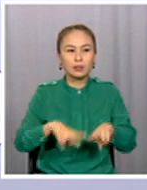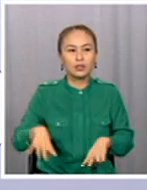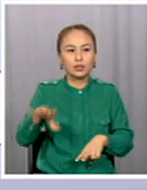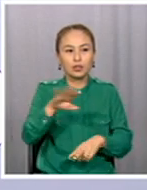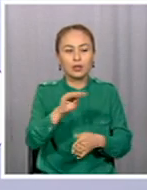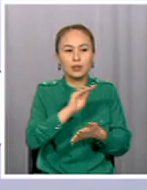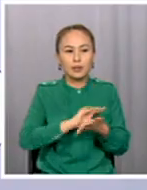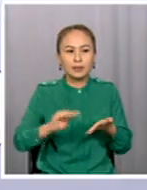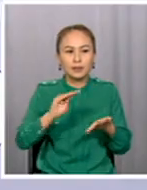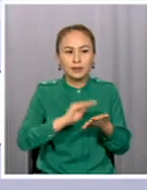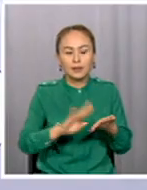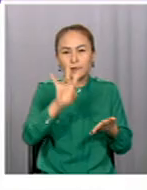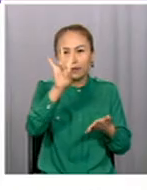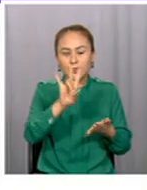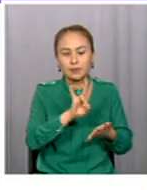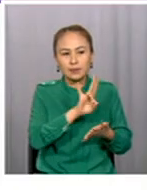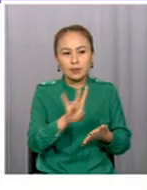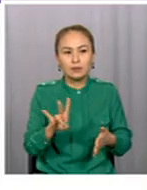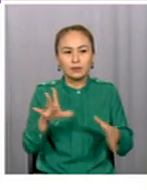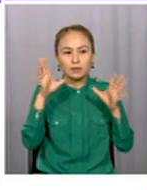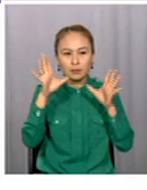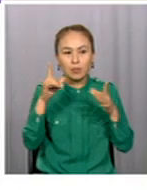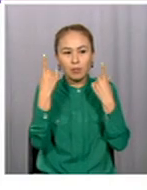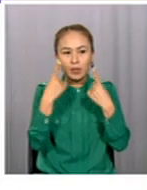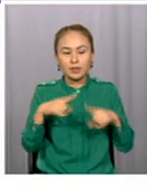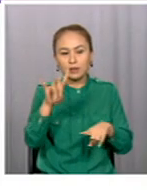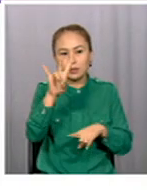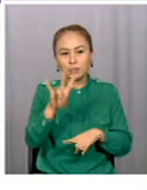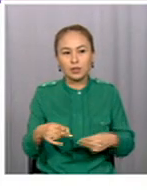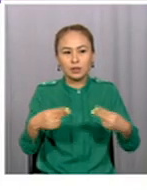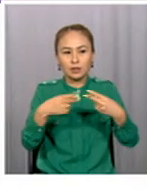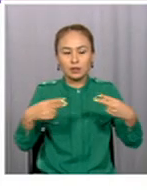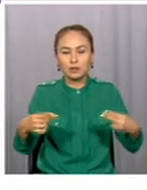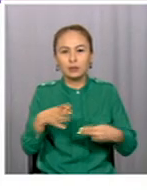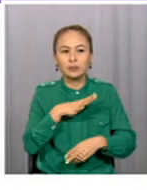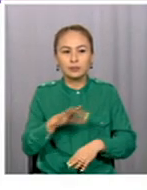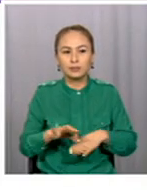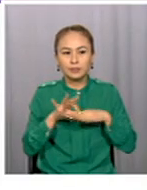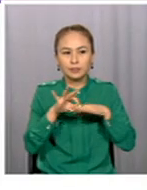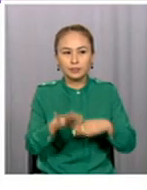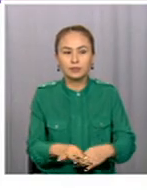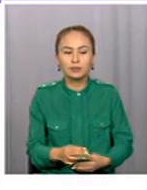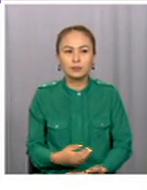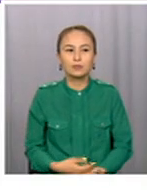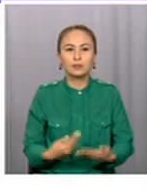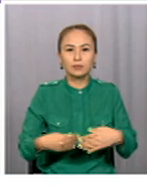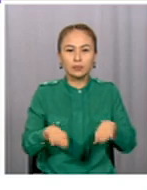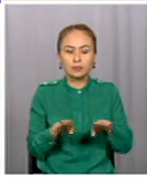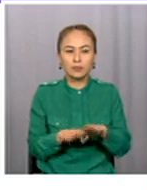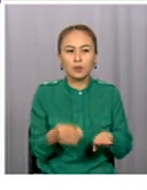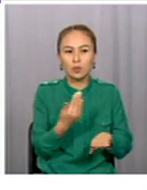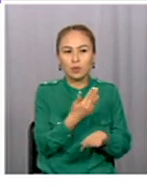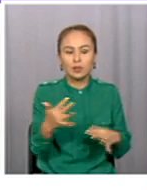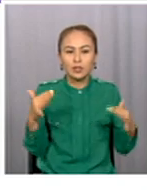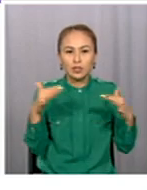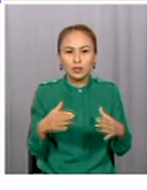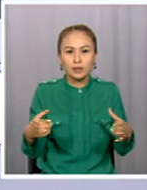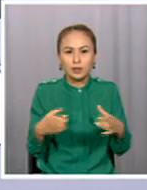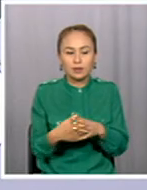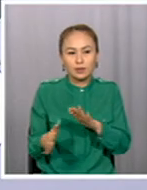шығарып, христиан дінін басқа діндермен тең дәрежеге жеткізді. Демек, осы жиыннан